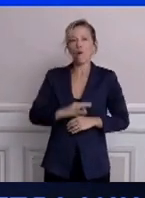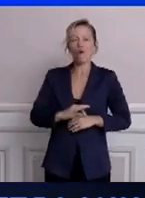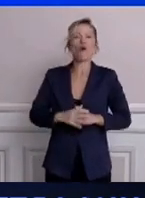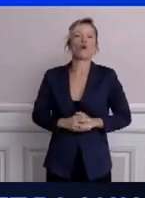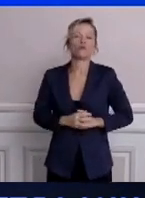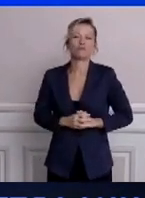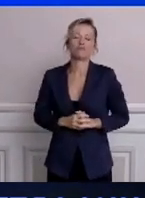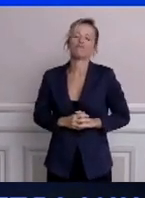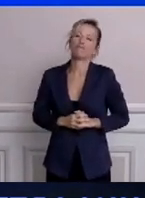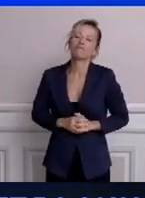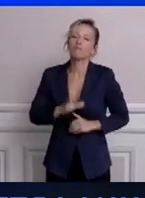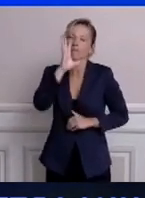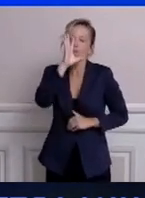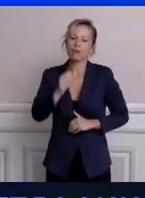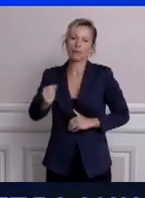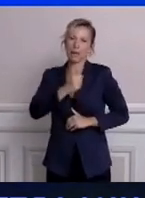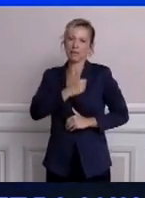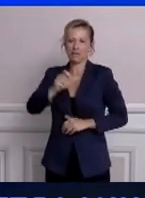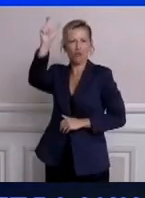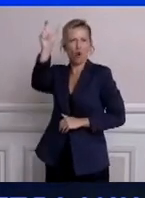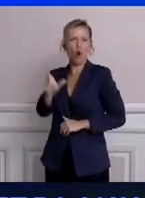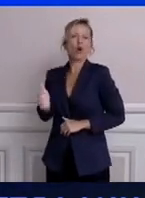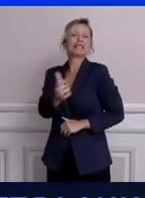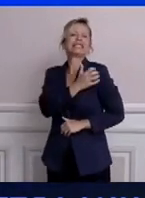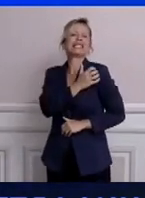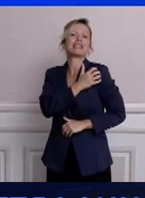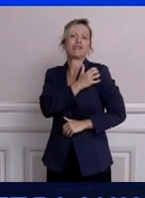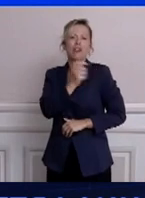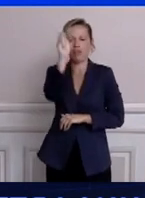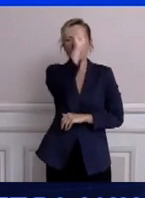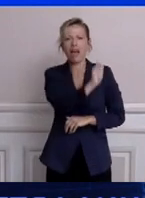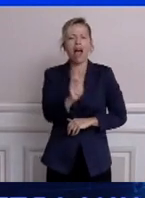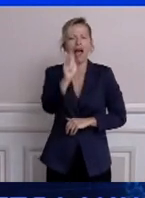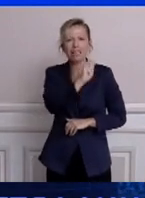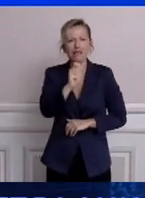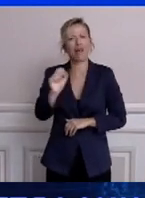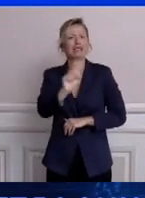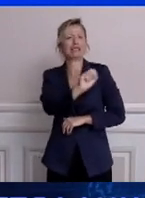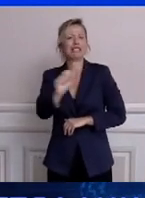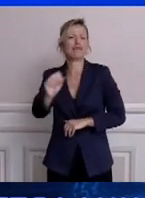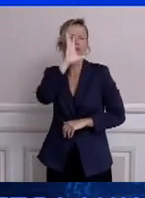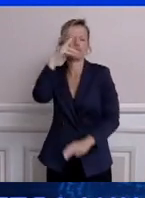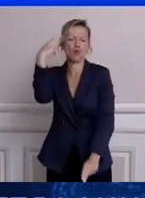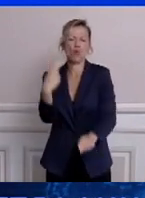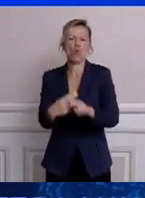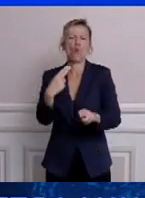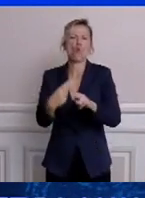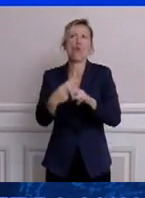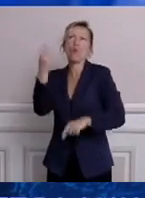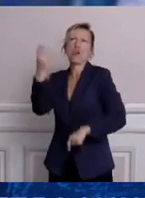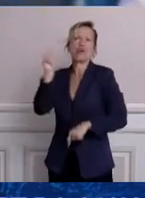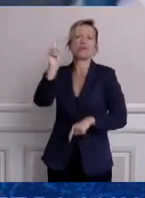θεωρώ τον στρατηγό Αλκιβιάδη Στεφανή την καλύτερη υποψηφιότητα για να είναι ο